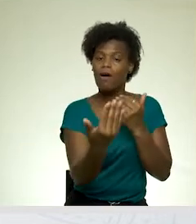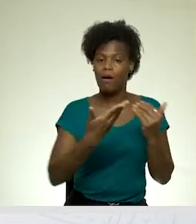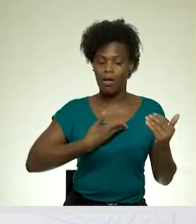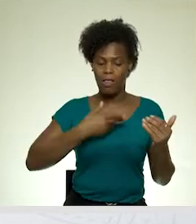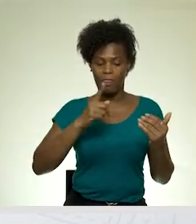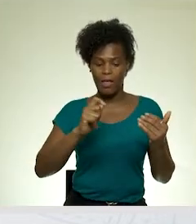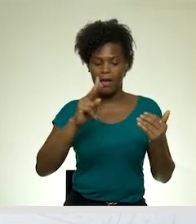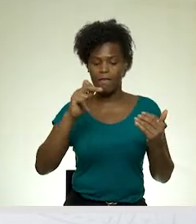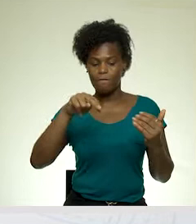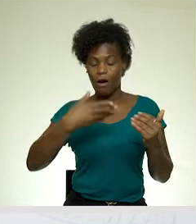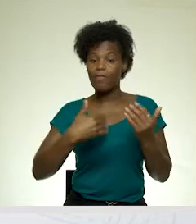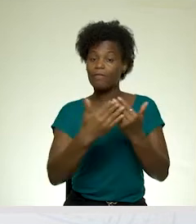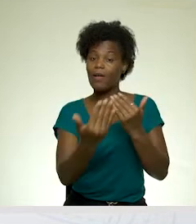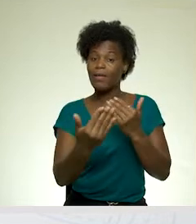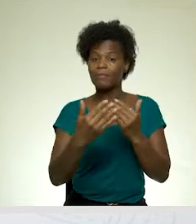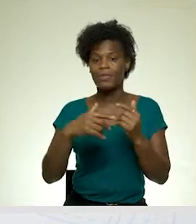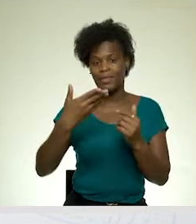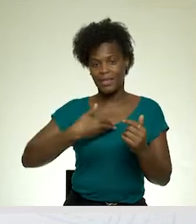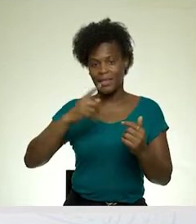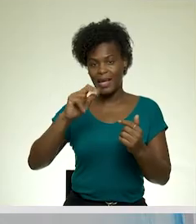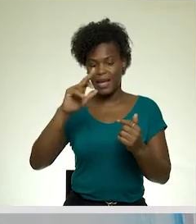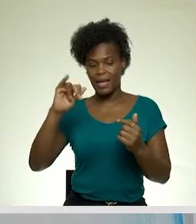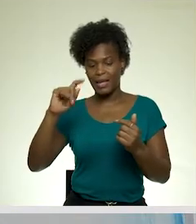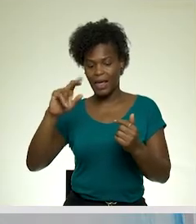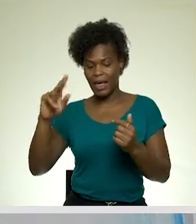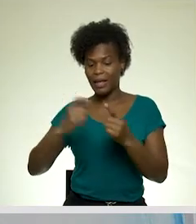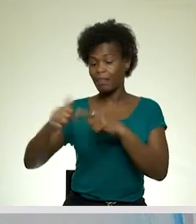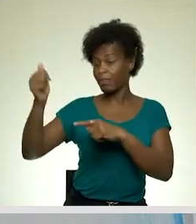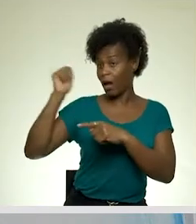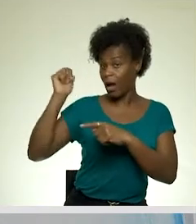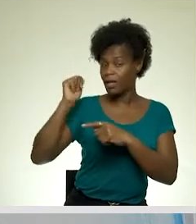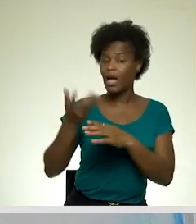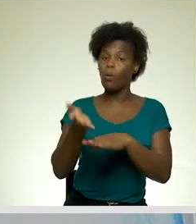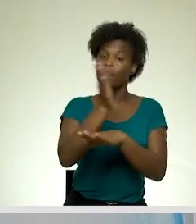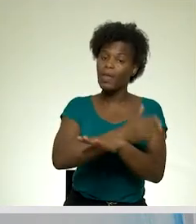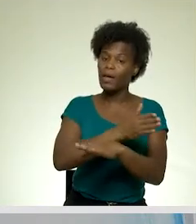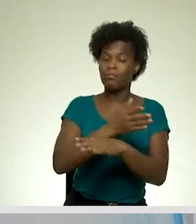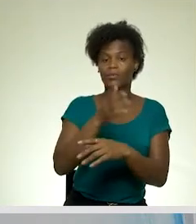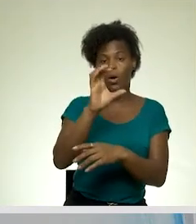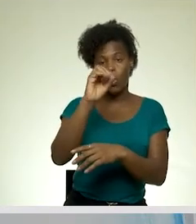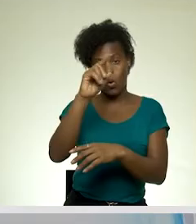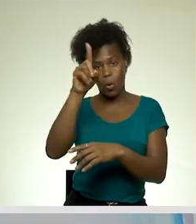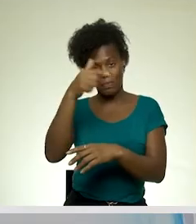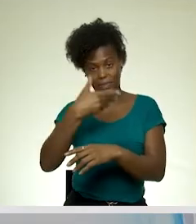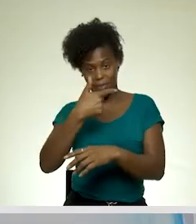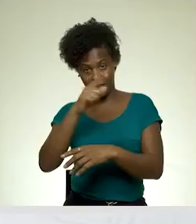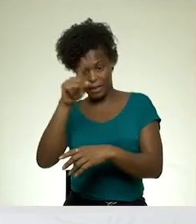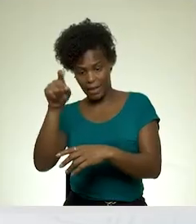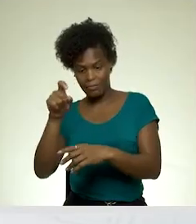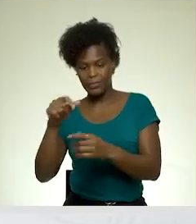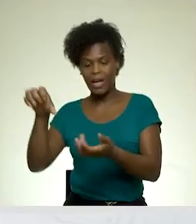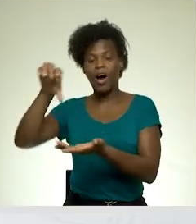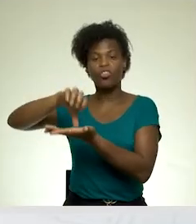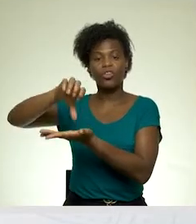derrière, à côté de et entre. Tu sais localiser les établissements? Tu